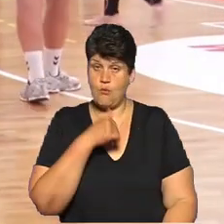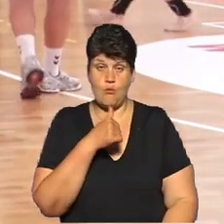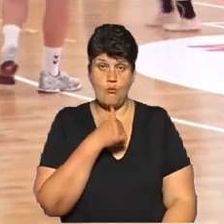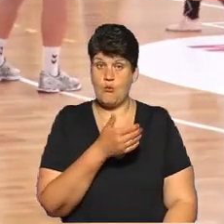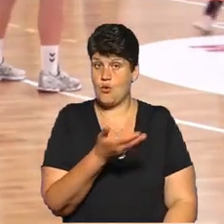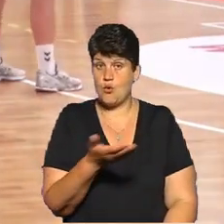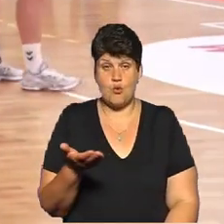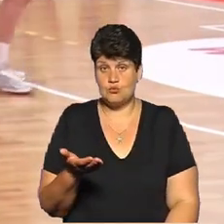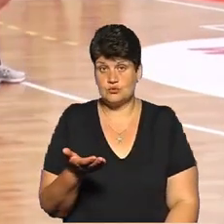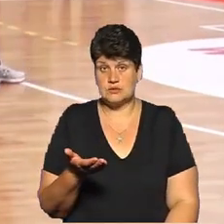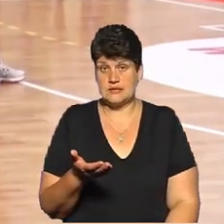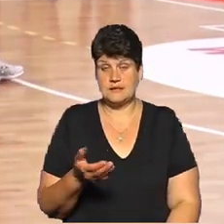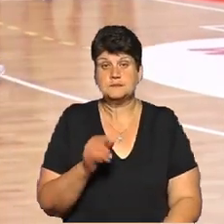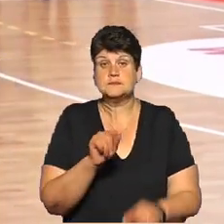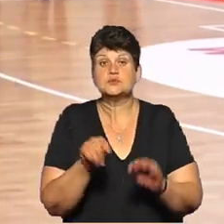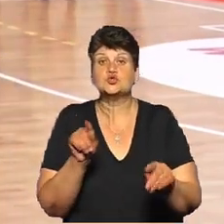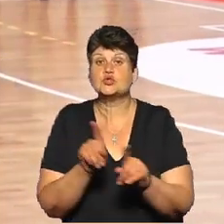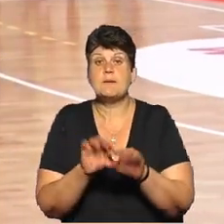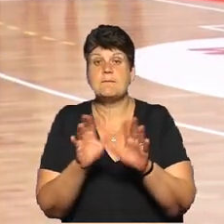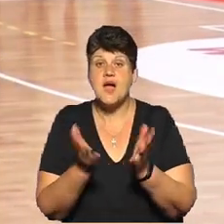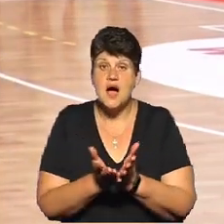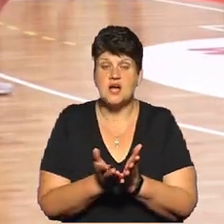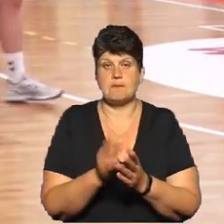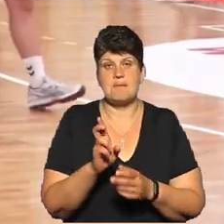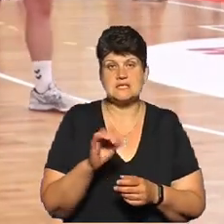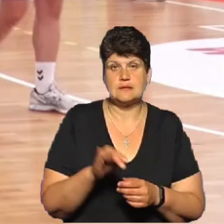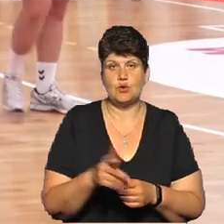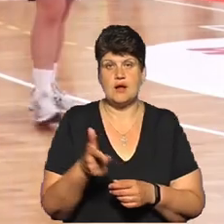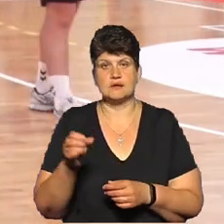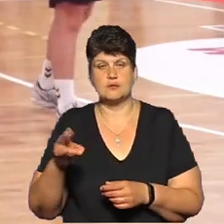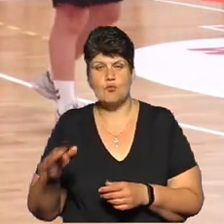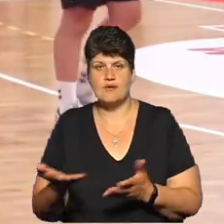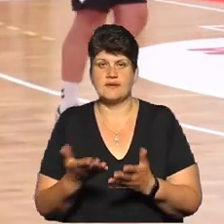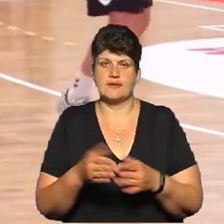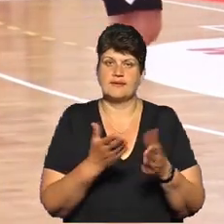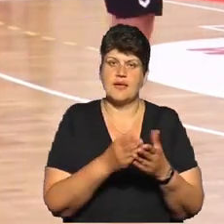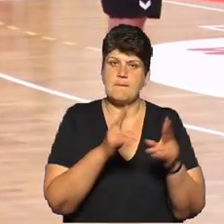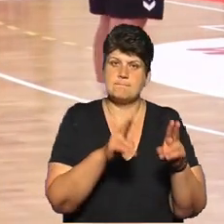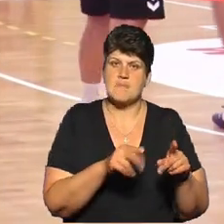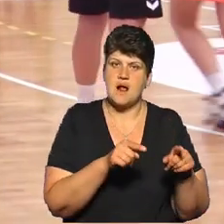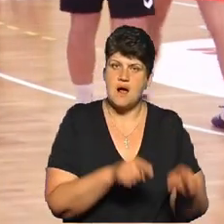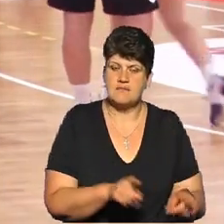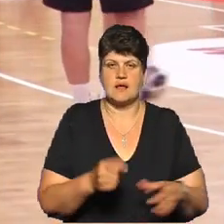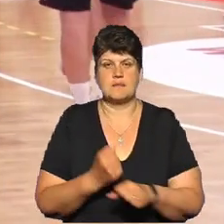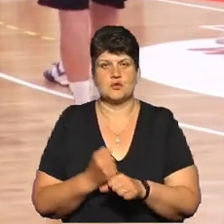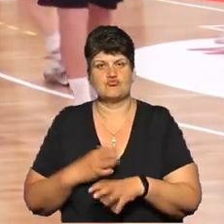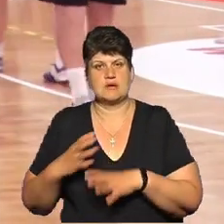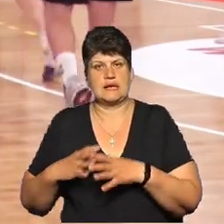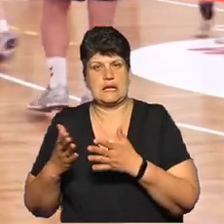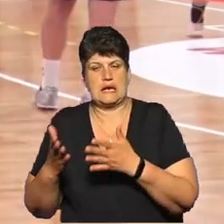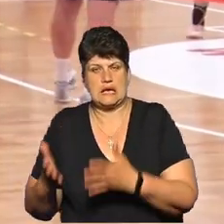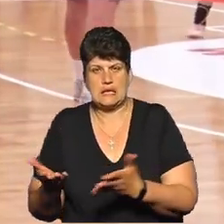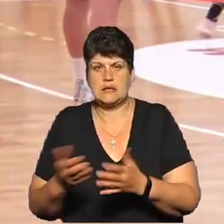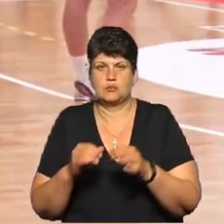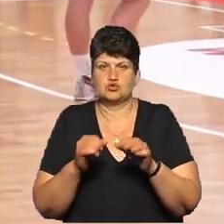спробувати помацати, що таке м'яч гандбольний, баскетбольний, які в них є правила, які тут працюють тренери і які можливості наших